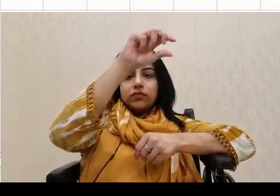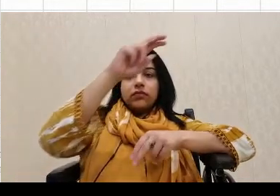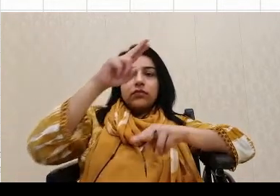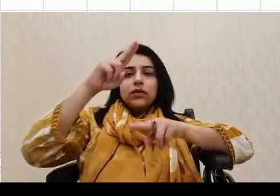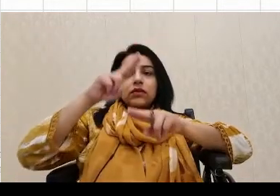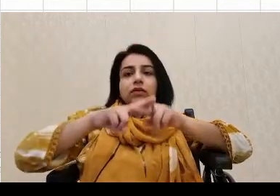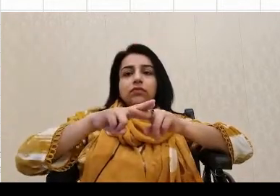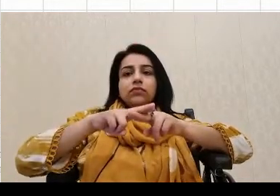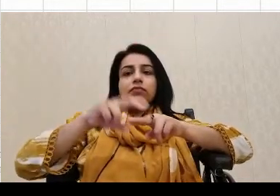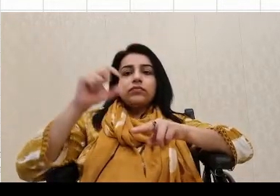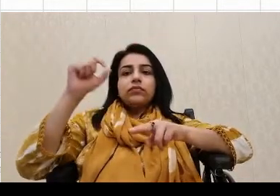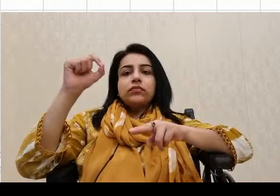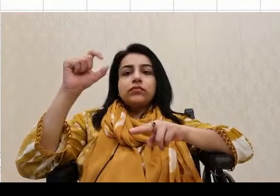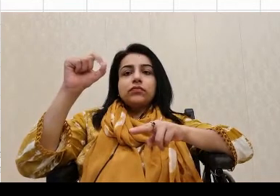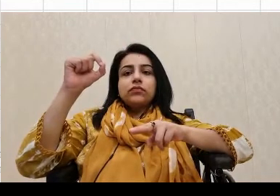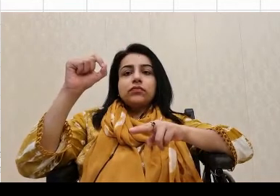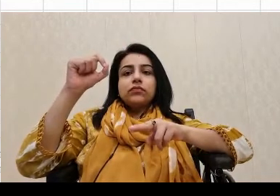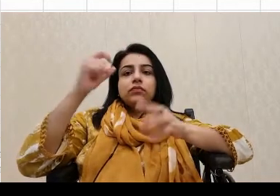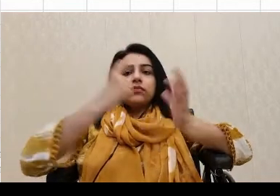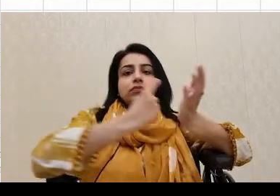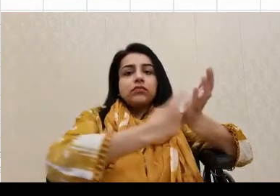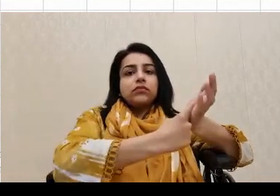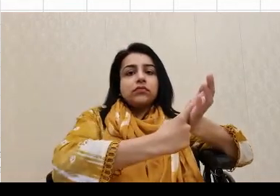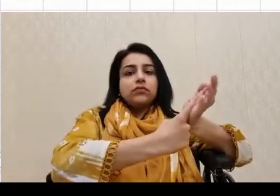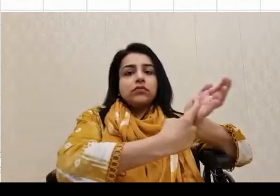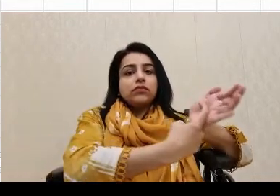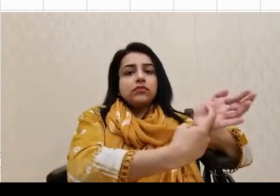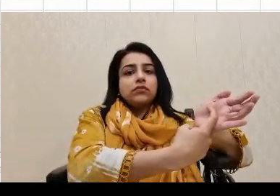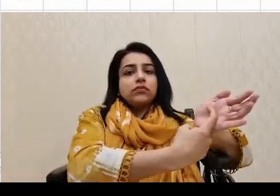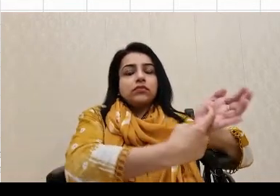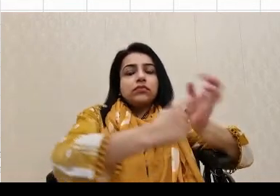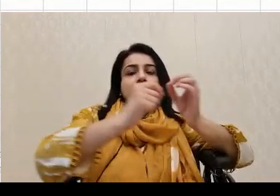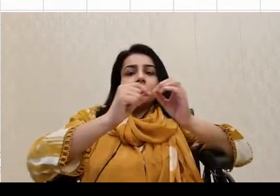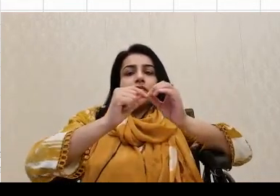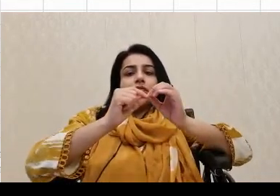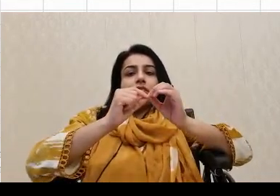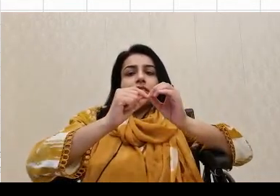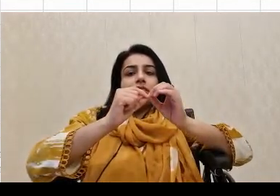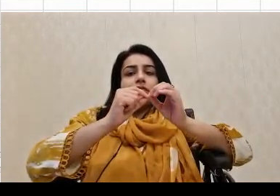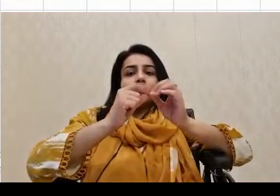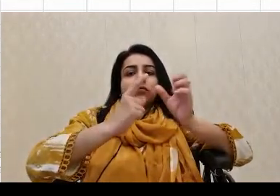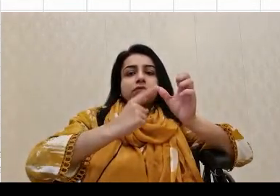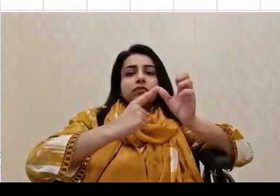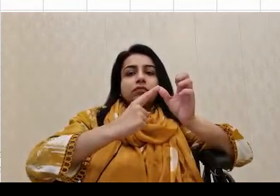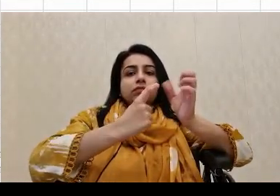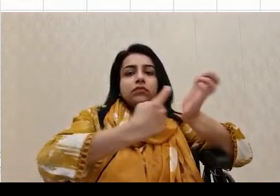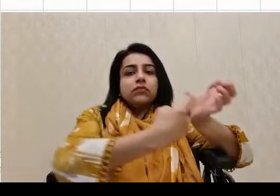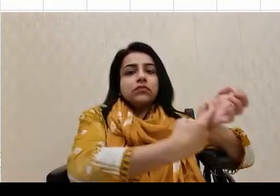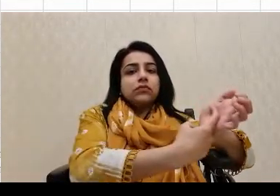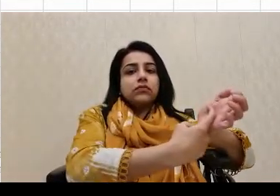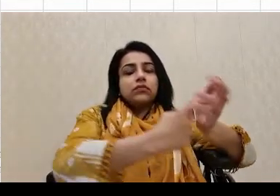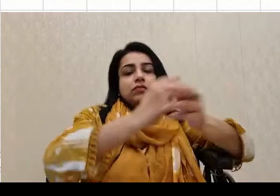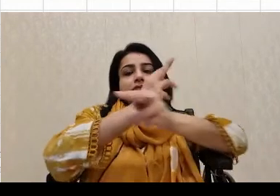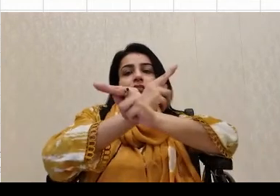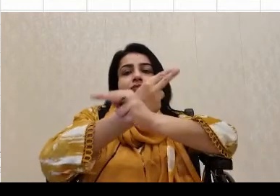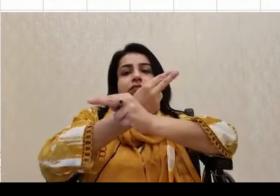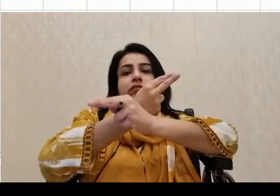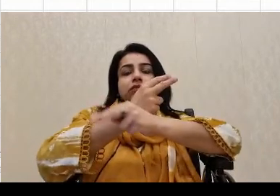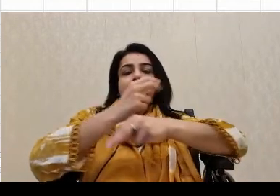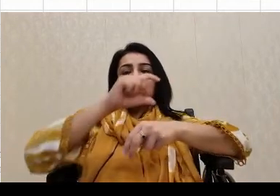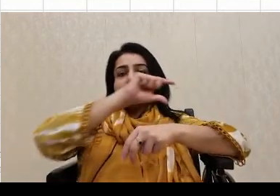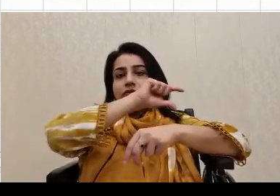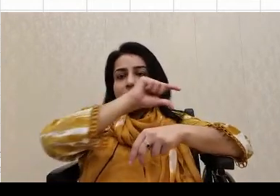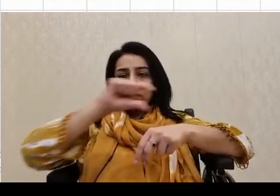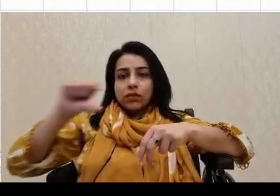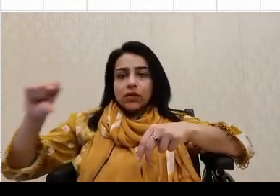में वर्ड में जो है वो आपको ऊपर एक टूल बार नज़र आ रही थी, वो बिल्कुल वैसे ही ये टूल बार है, ठीक है?